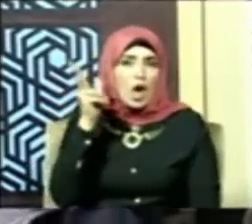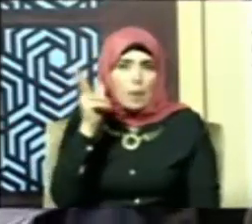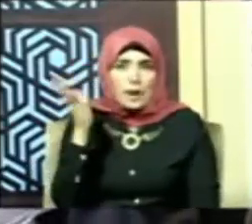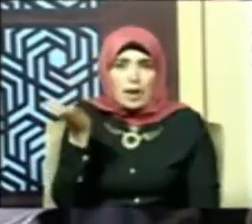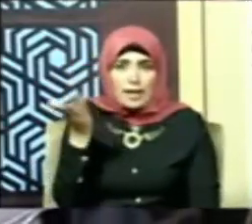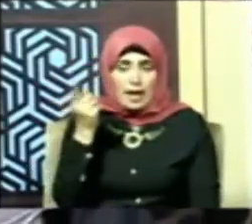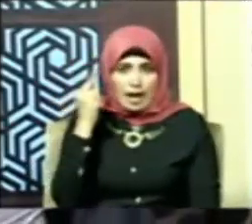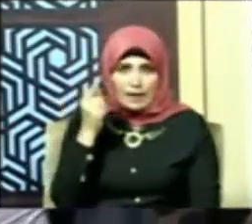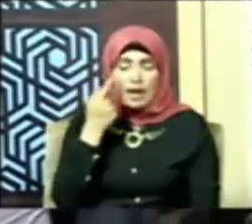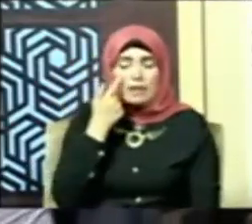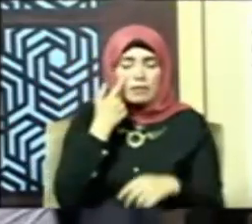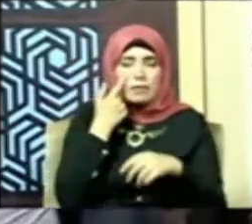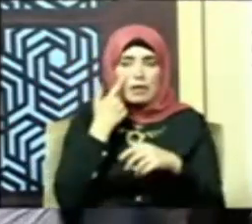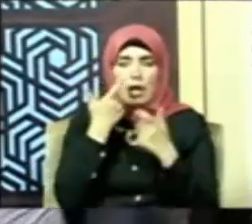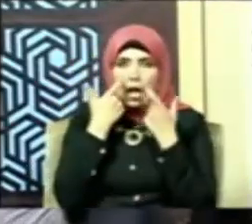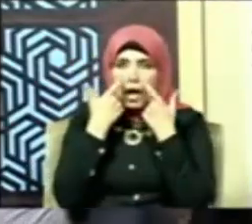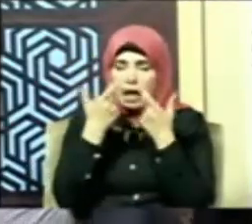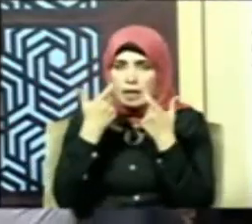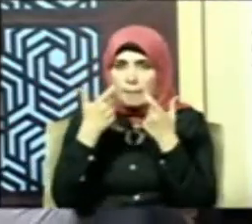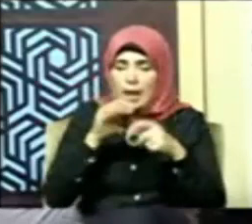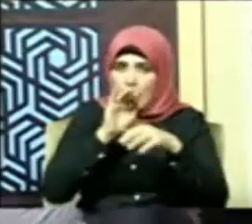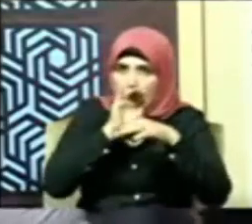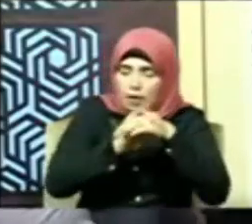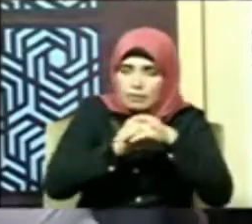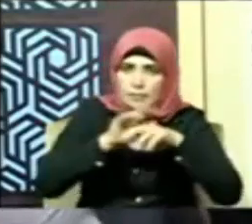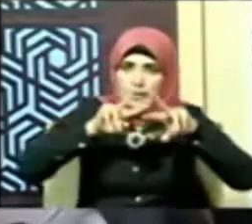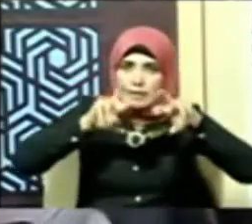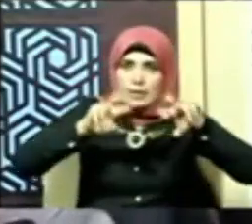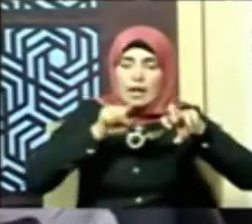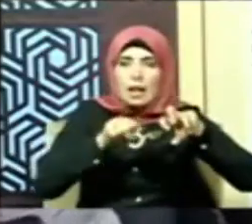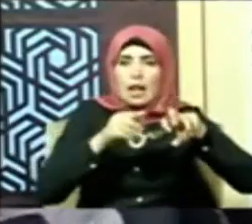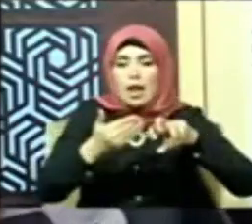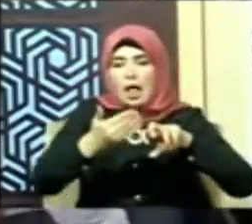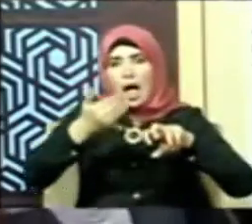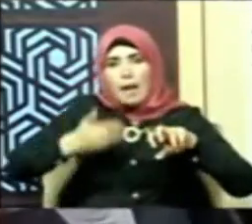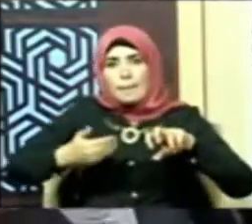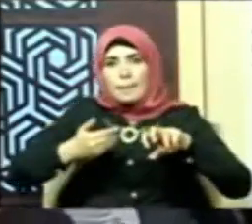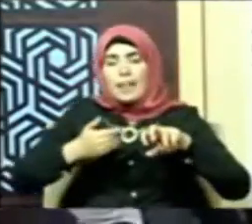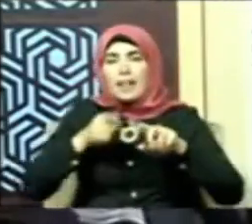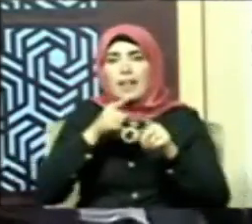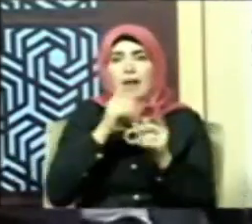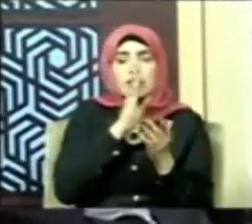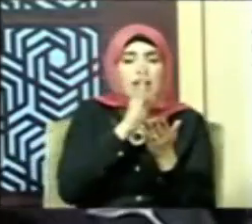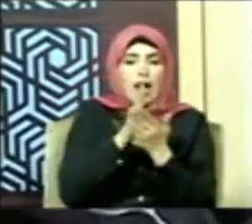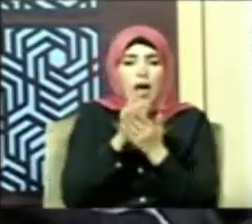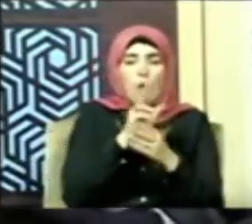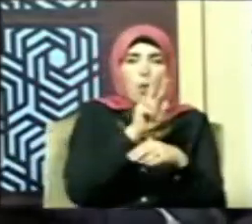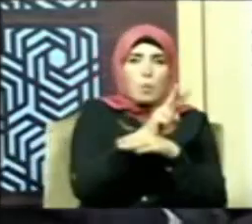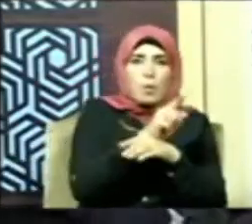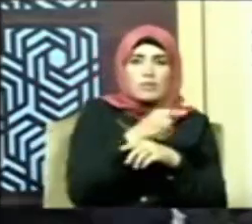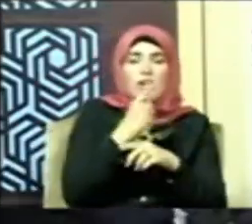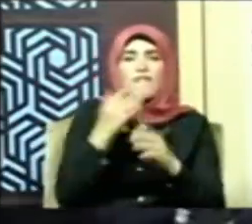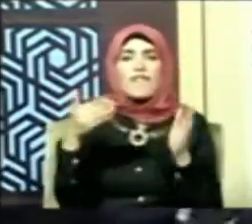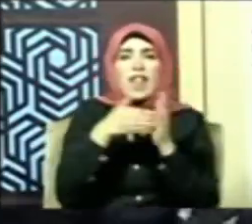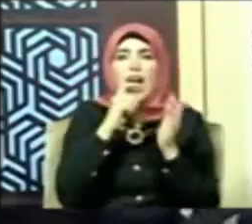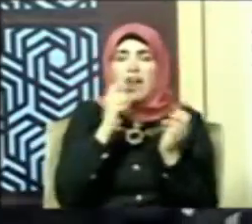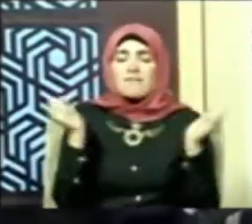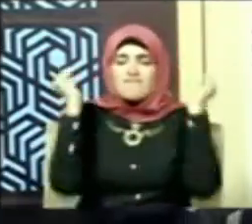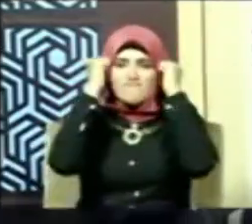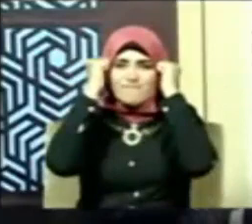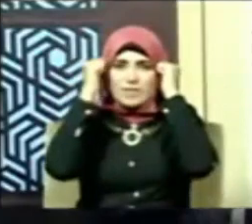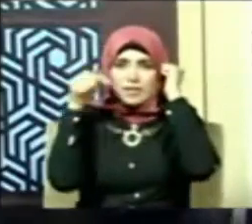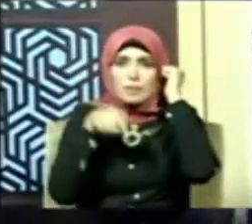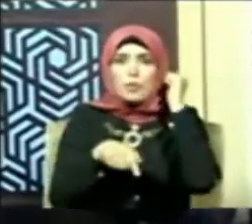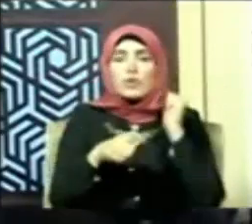فتبينوا أن تصيبوا قوما بجهالة فتصبحوا على ما فعلتم